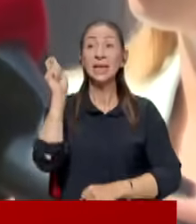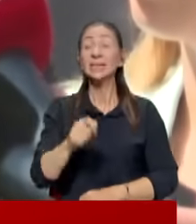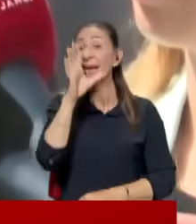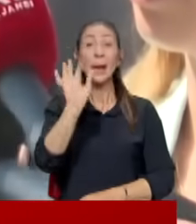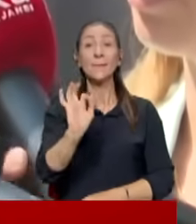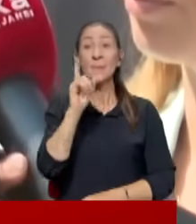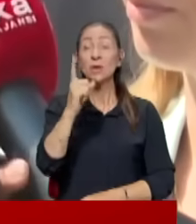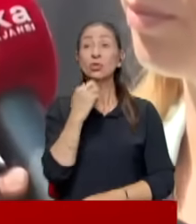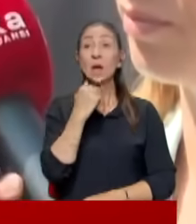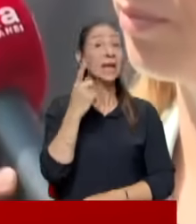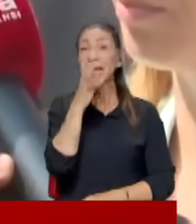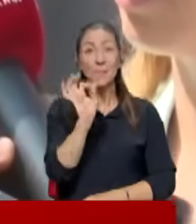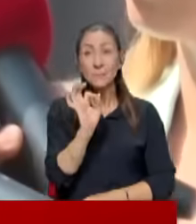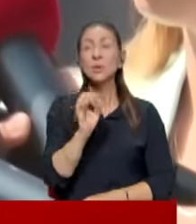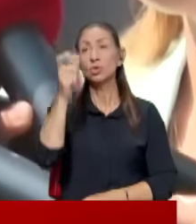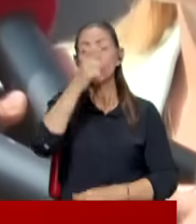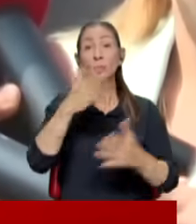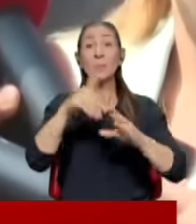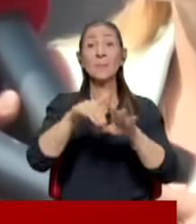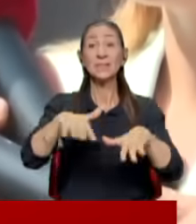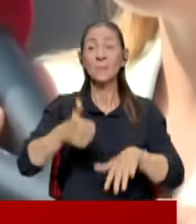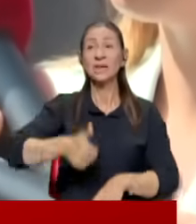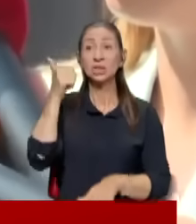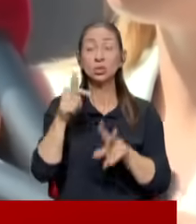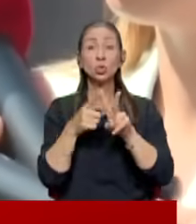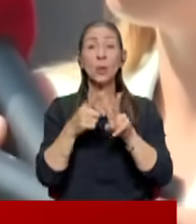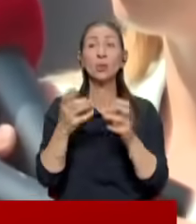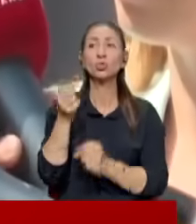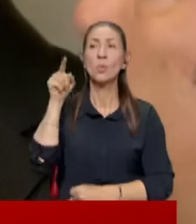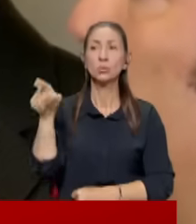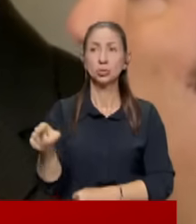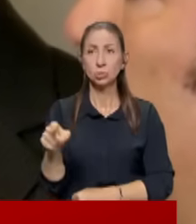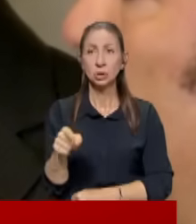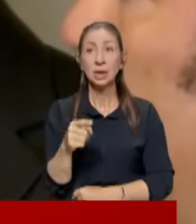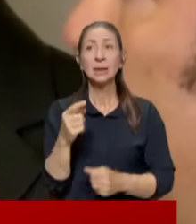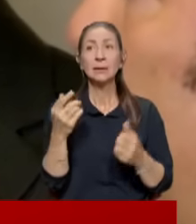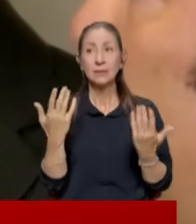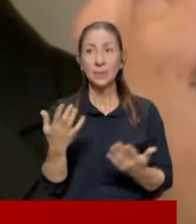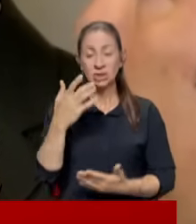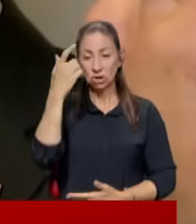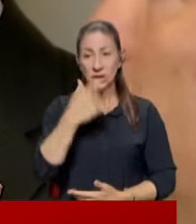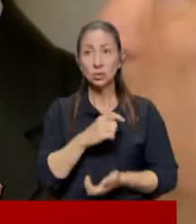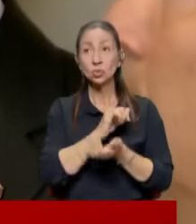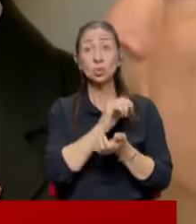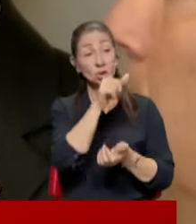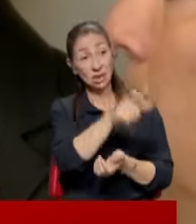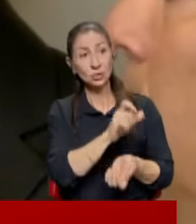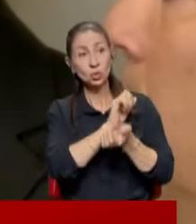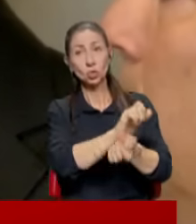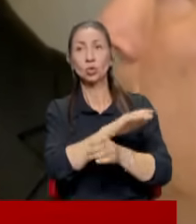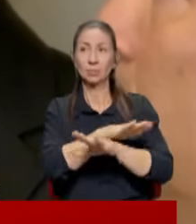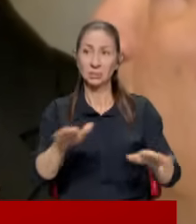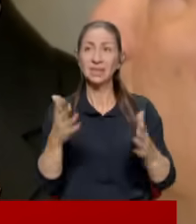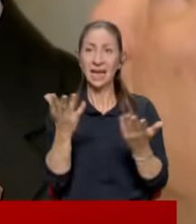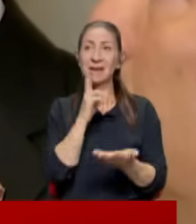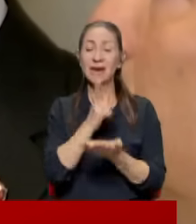kişi, bir numaralı aktörün de Türkiye Büyük Millet Meclisi Başkanı olması gerekiyor. Öncelikle tabii şahsın tutukluluk halinin bir şekilde bitmesi,